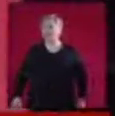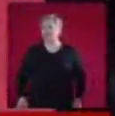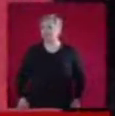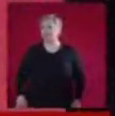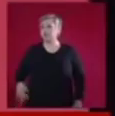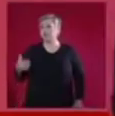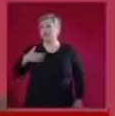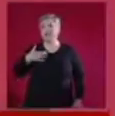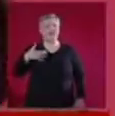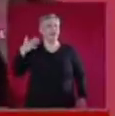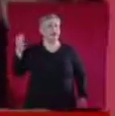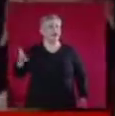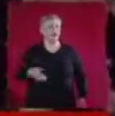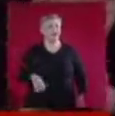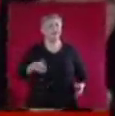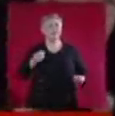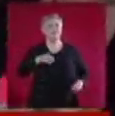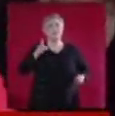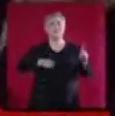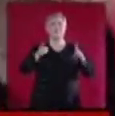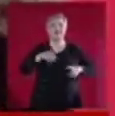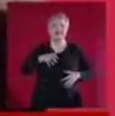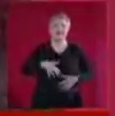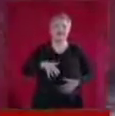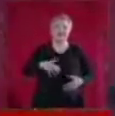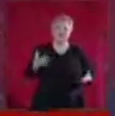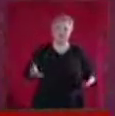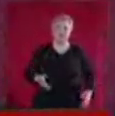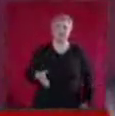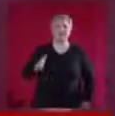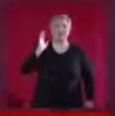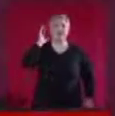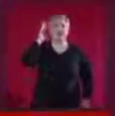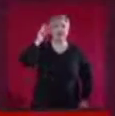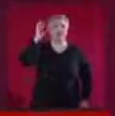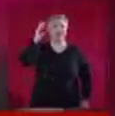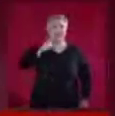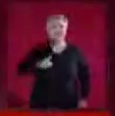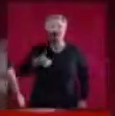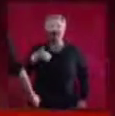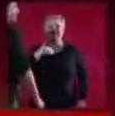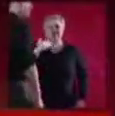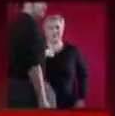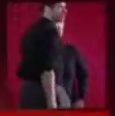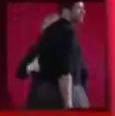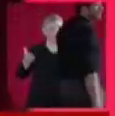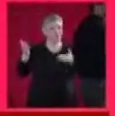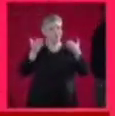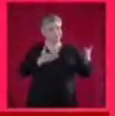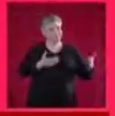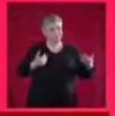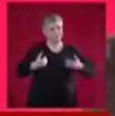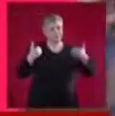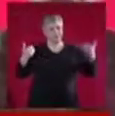τον γεωργούλη έναν από τους πιο γνωστούς και πετυχημένους καλλιτέχνες της νέας